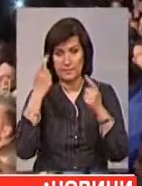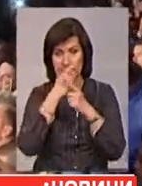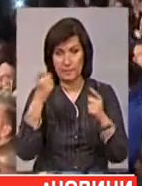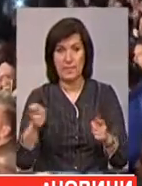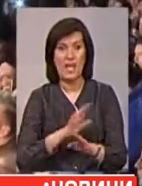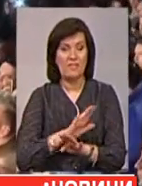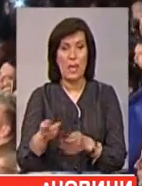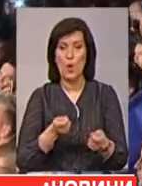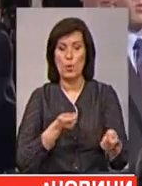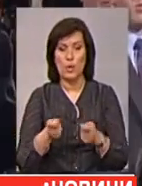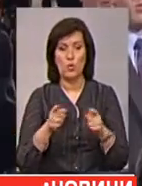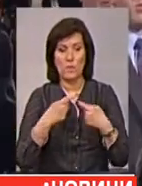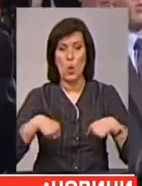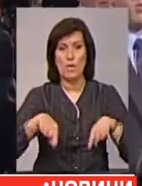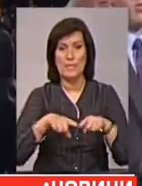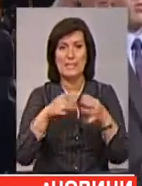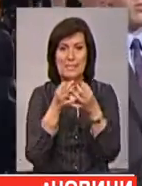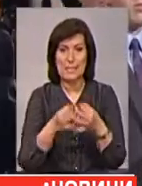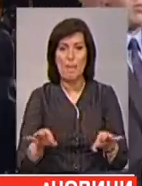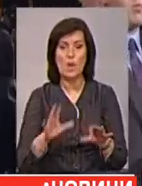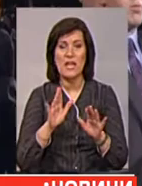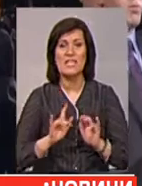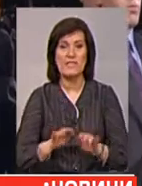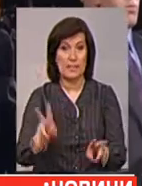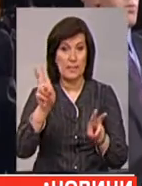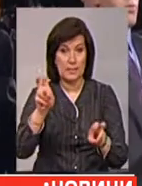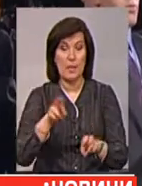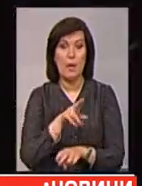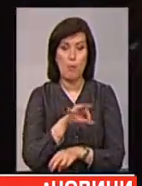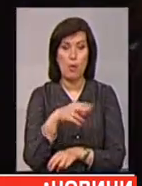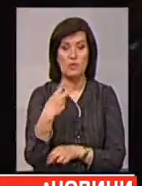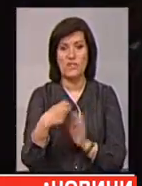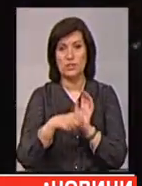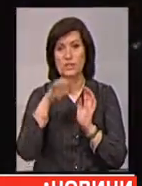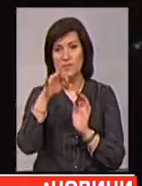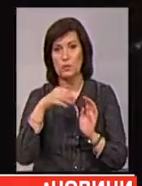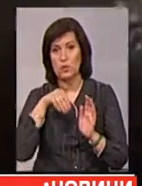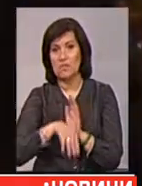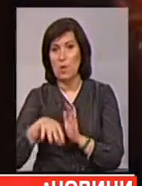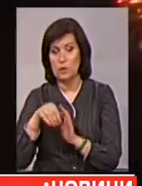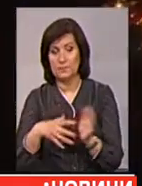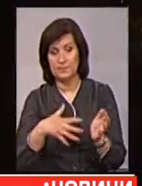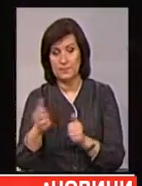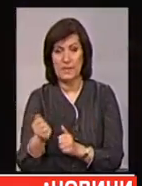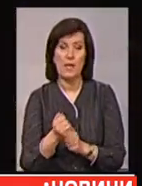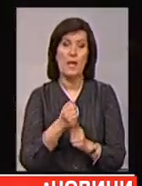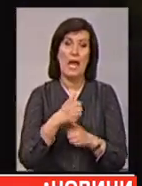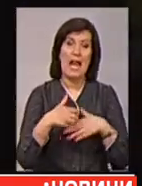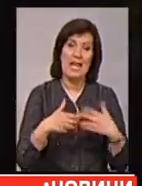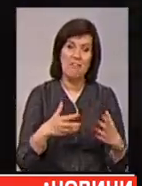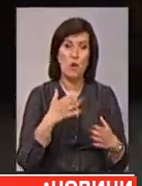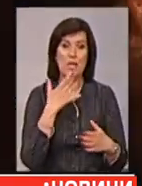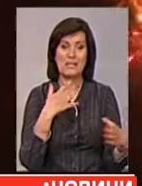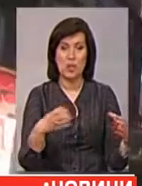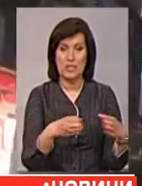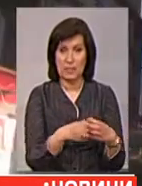повідомили в неурядовій організації «Демократія в дії». Приблизно по 26% голосів отримали лівонаціоналістична